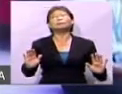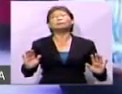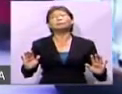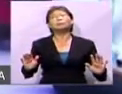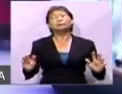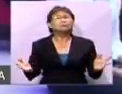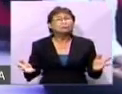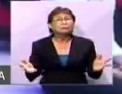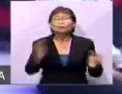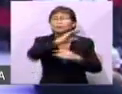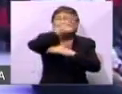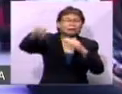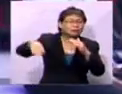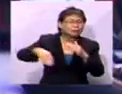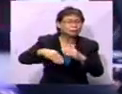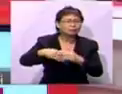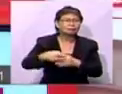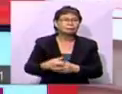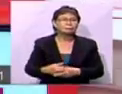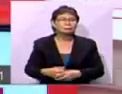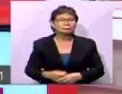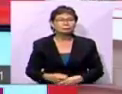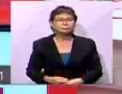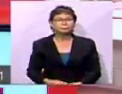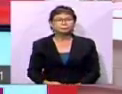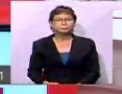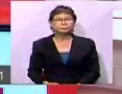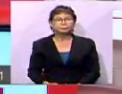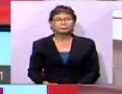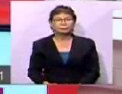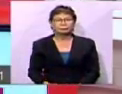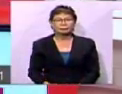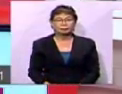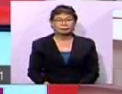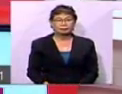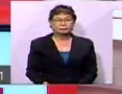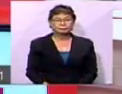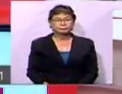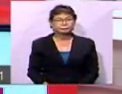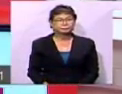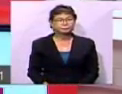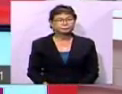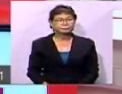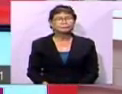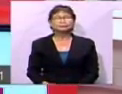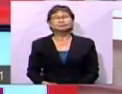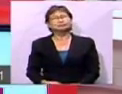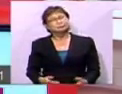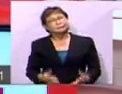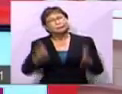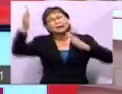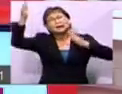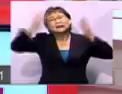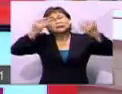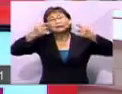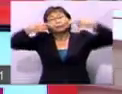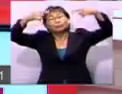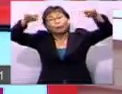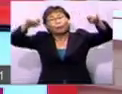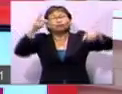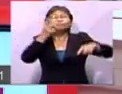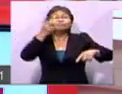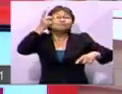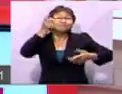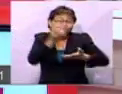Segala doa. Memandangkan negara sedang mencapai